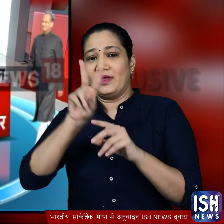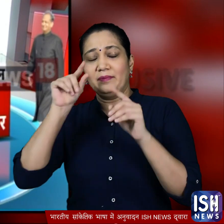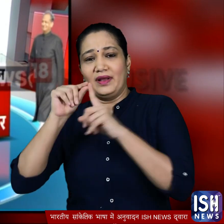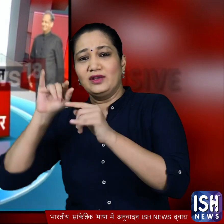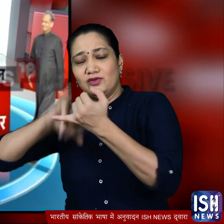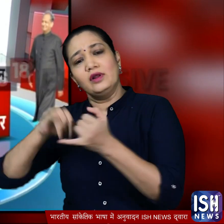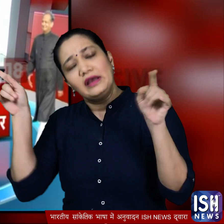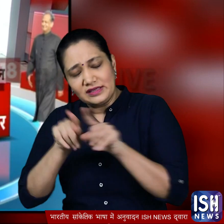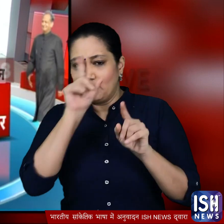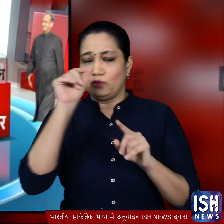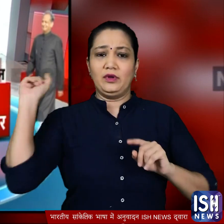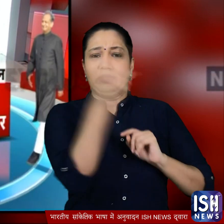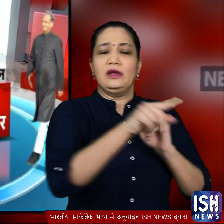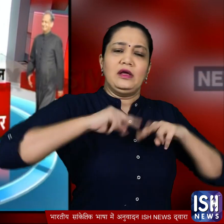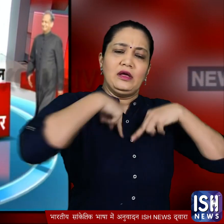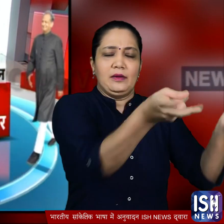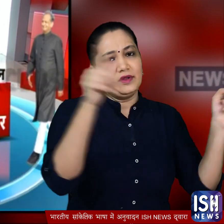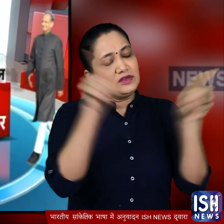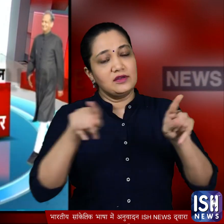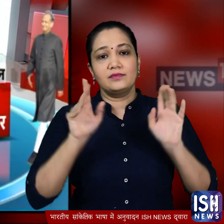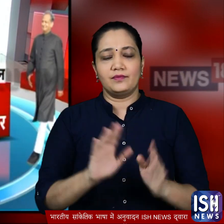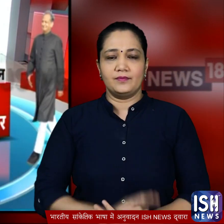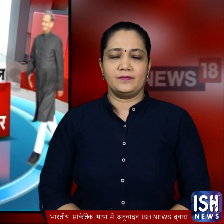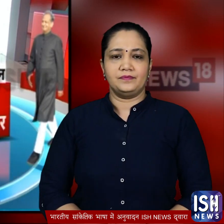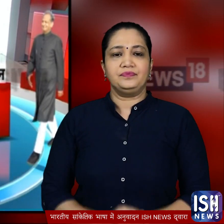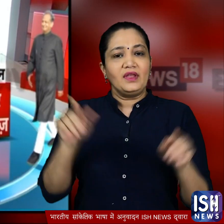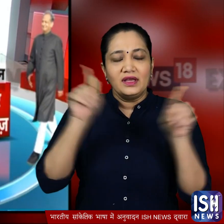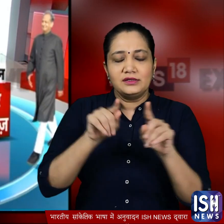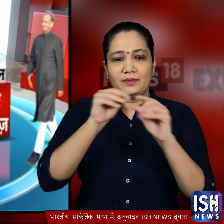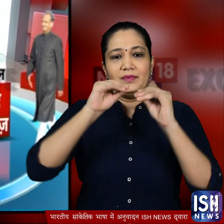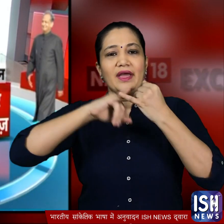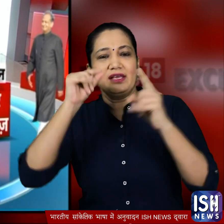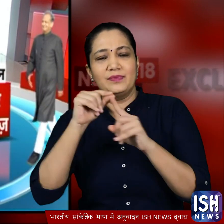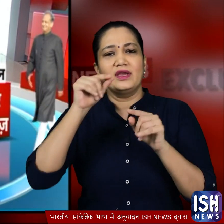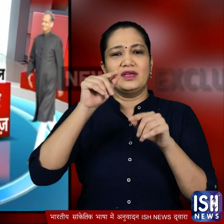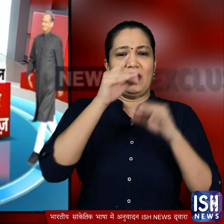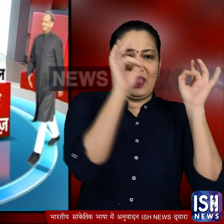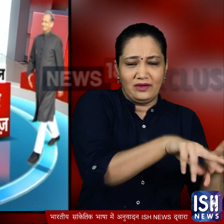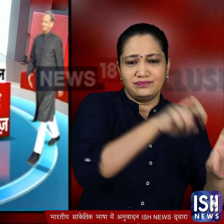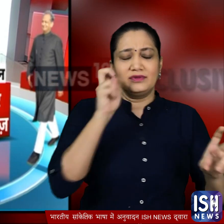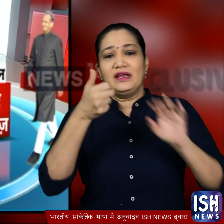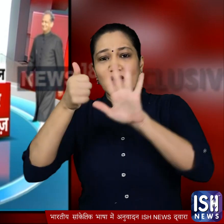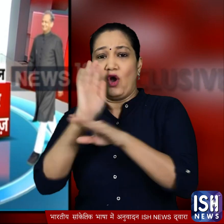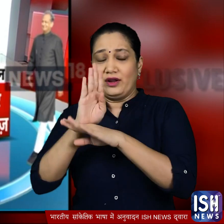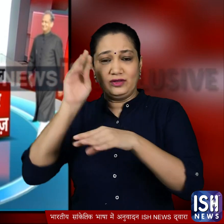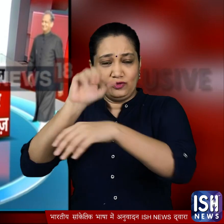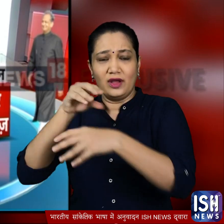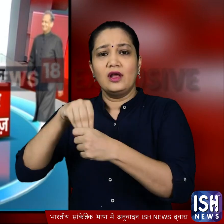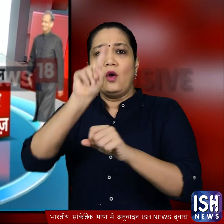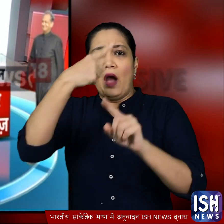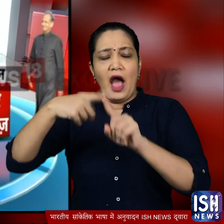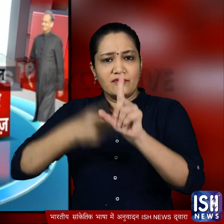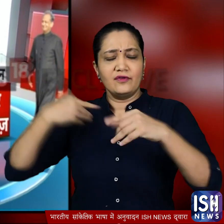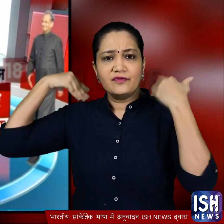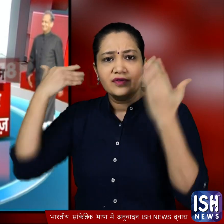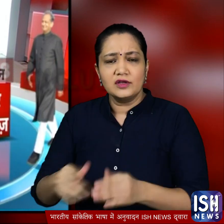ने भी ट्वीट कर उसी अंदाज में मंत्री सुभाष गर्ग को जवाब दिया। इसी बीच बीएसपी से कांग्रेस में आए 6 विधायकों ने 1.5 साल बीत जाने के बाद